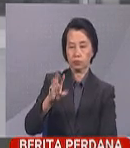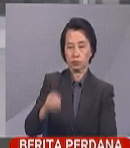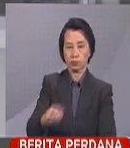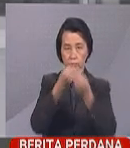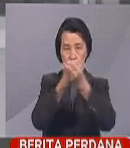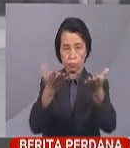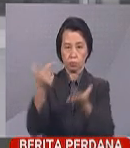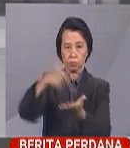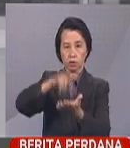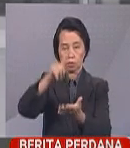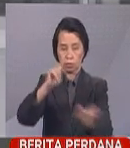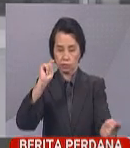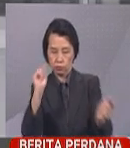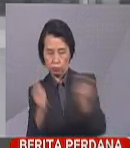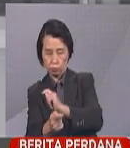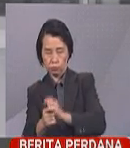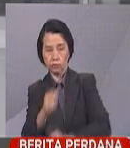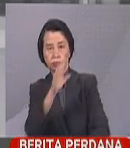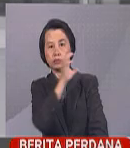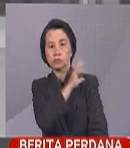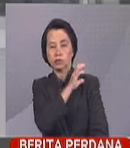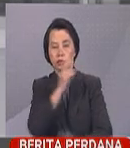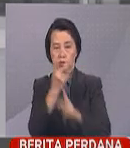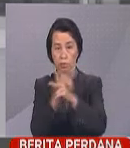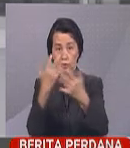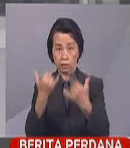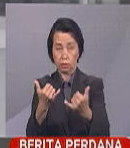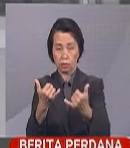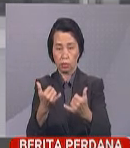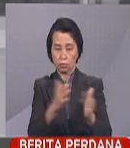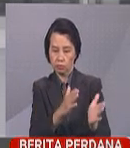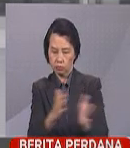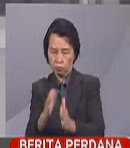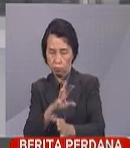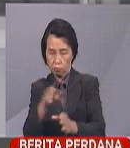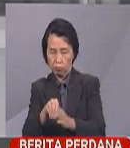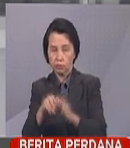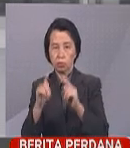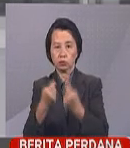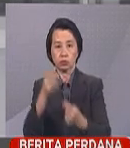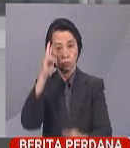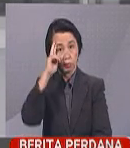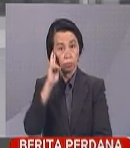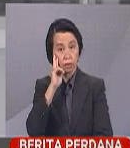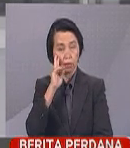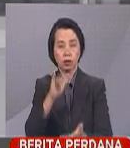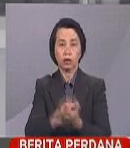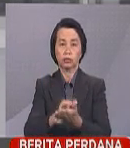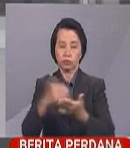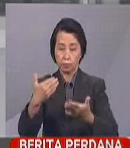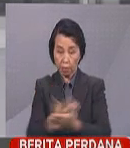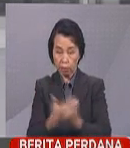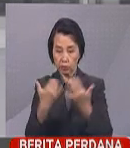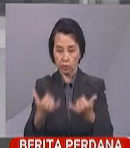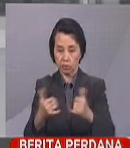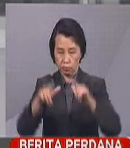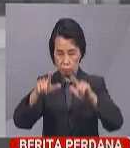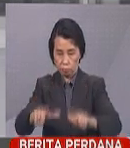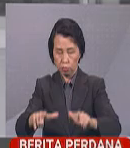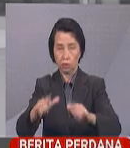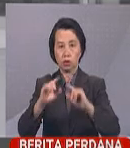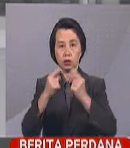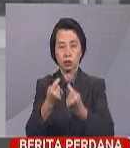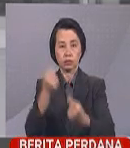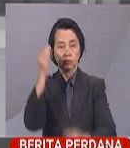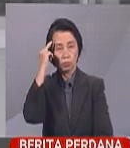pengumjm satu lagi rombakan kejuk latihan kali ini konstruktural membabitkan Squad remaja peka rute baru itu kini meletakkan